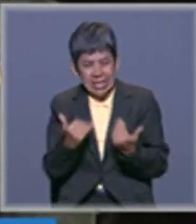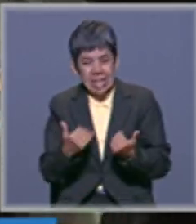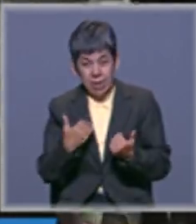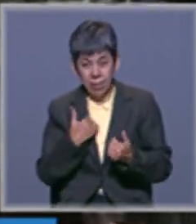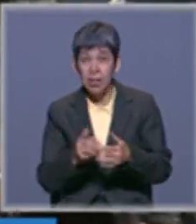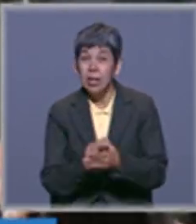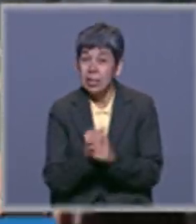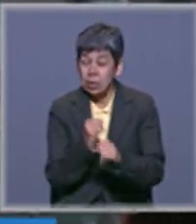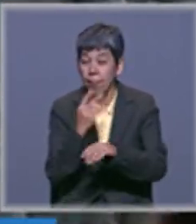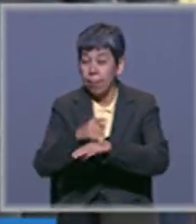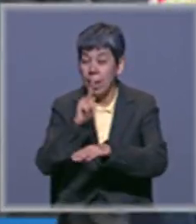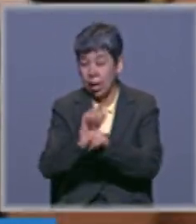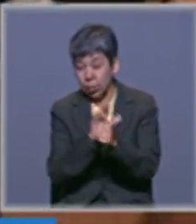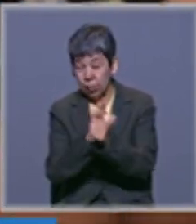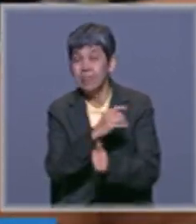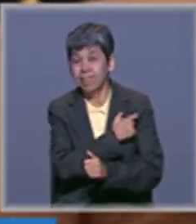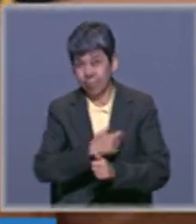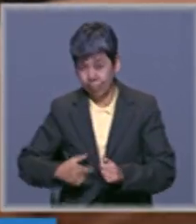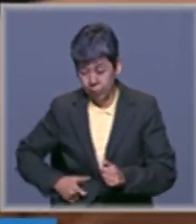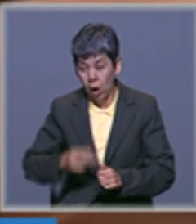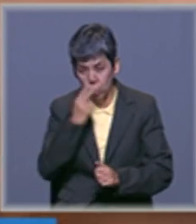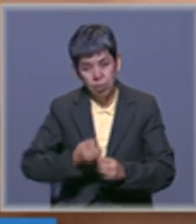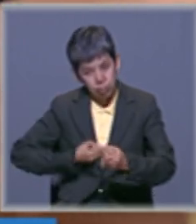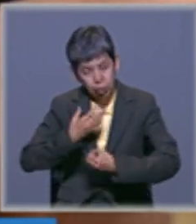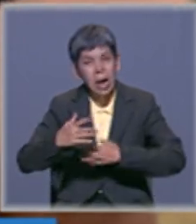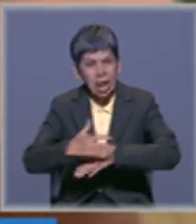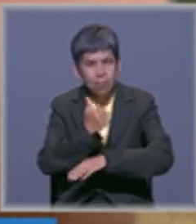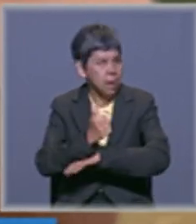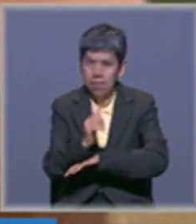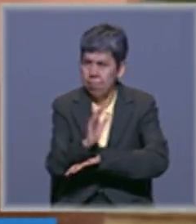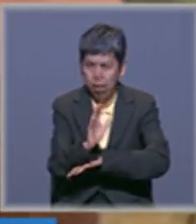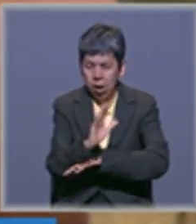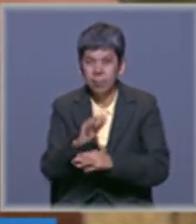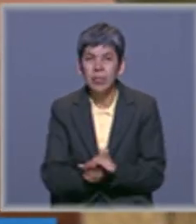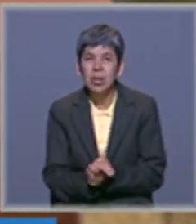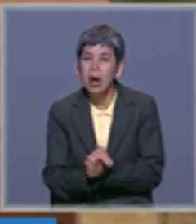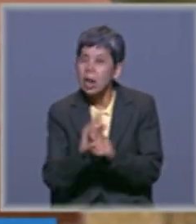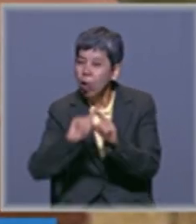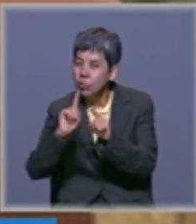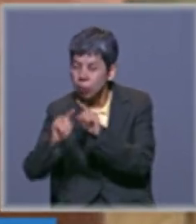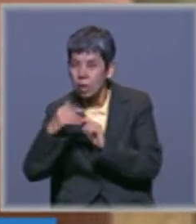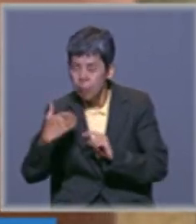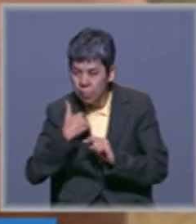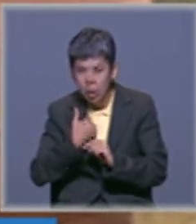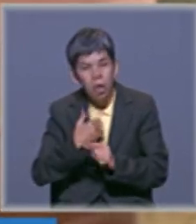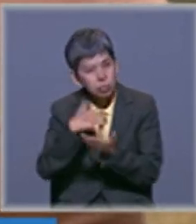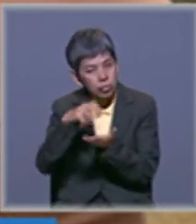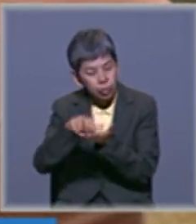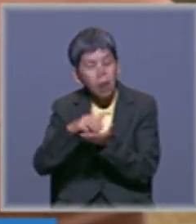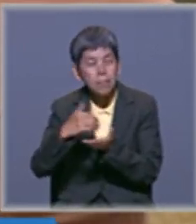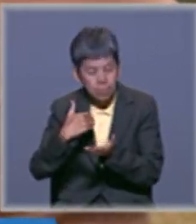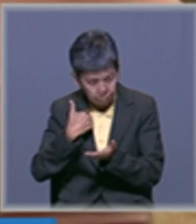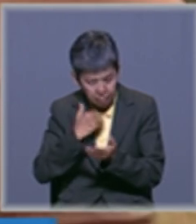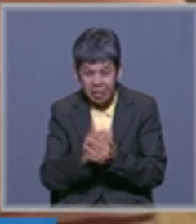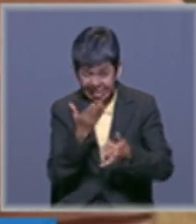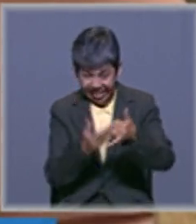แล้วโดยสถานะของประธานองคมนตรีและรัฐบุรุษนั้นแสดงความเห็นเรื่องการเมืองไม่ได้นะครับแต่ว่าสื่อบางฉบับก่อนหน้านี้มีการรายงานข่าวว่า